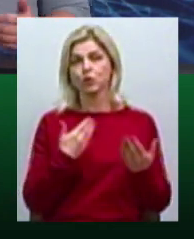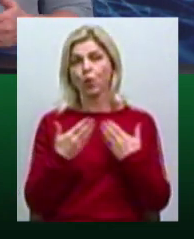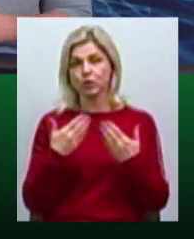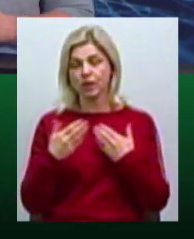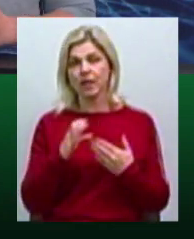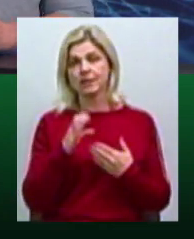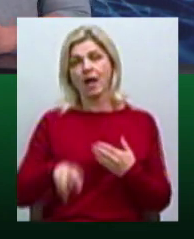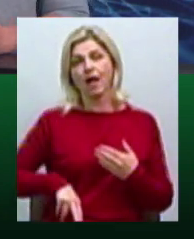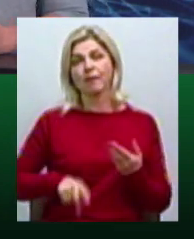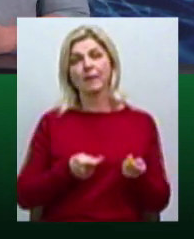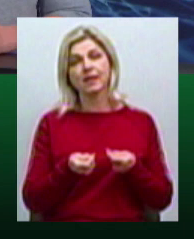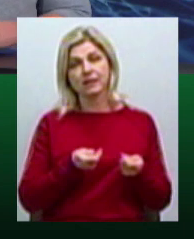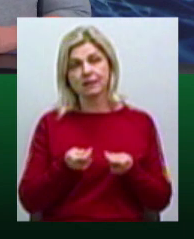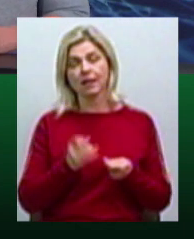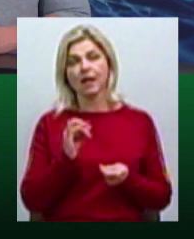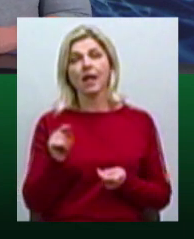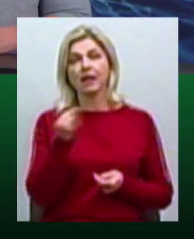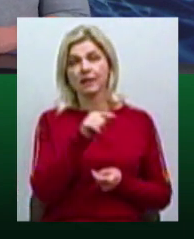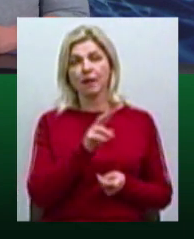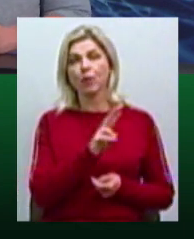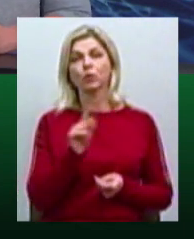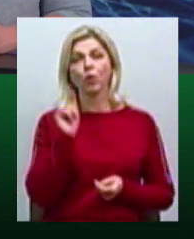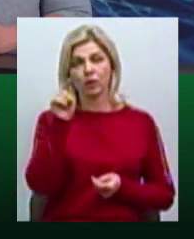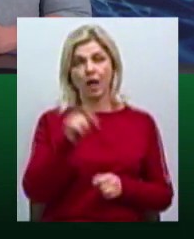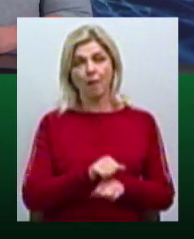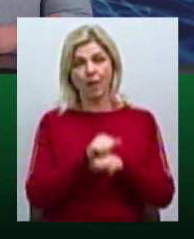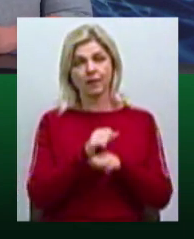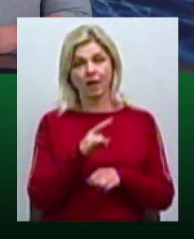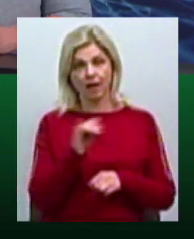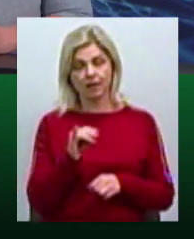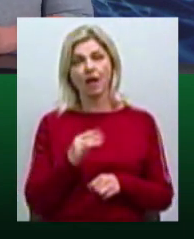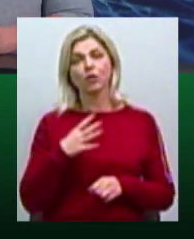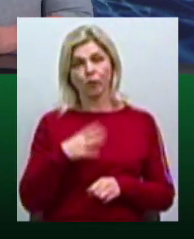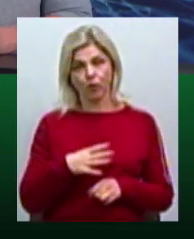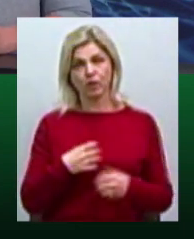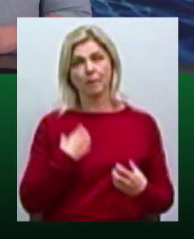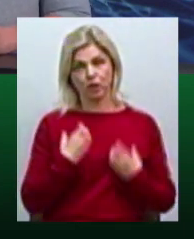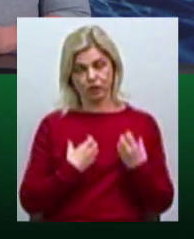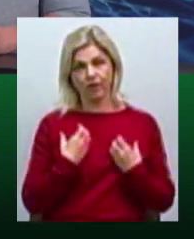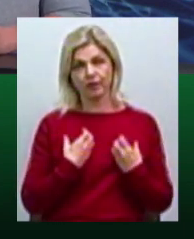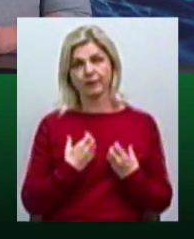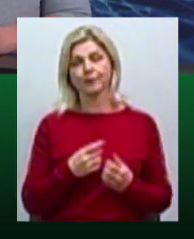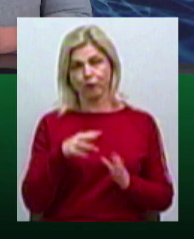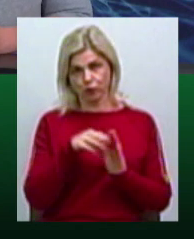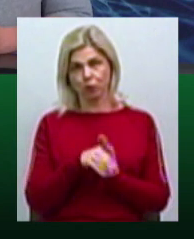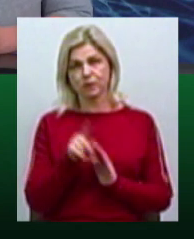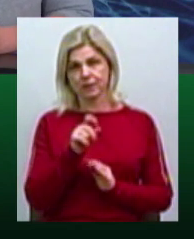між адміністрацією і тими, хто був там на Майдані, то, власне, доводилося переживати, в тому числі і за них.